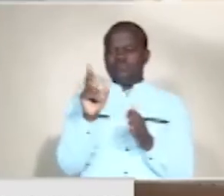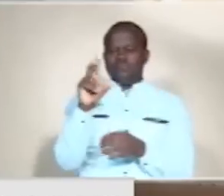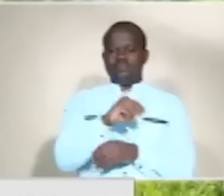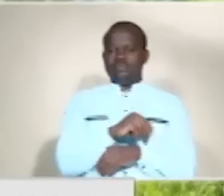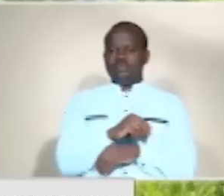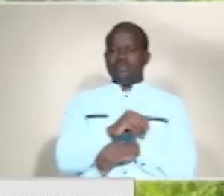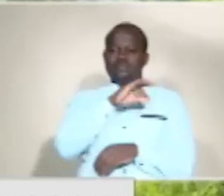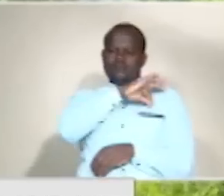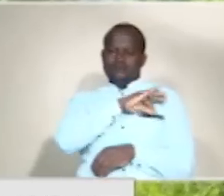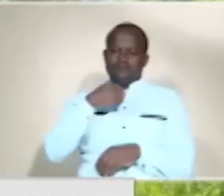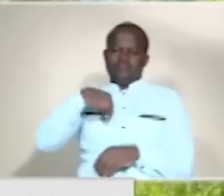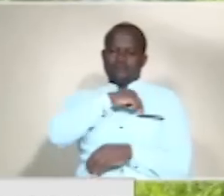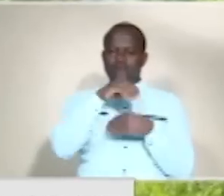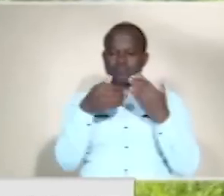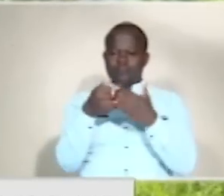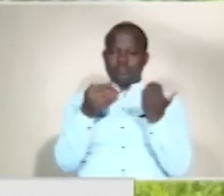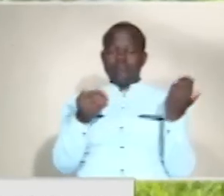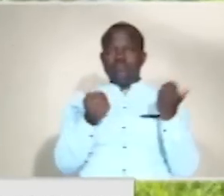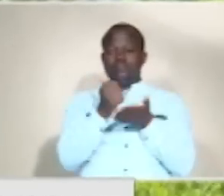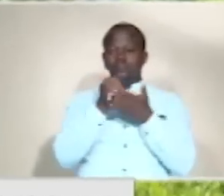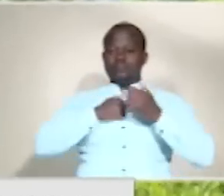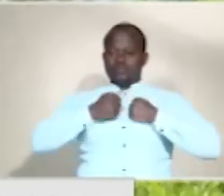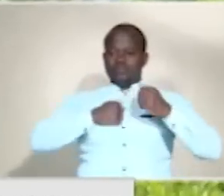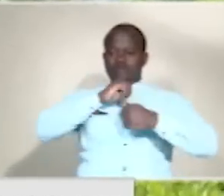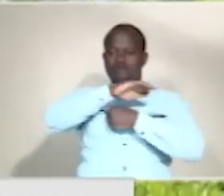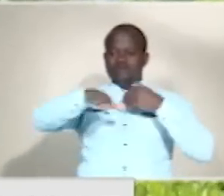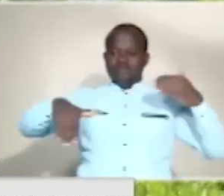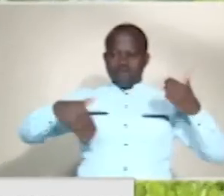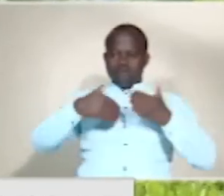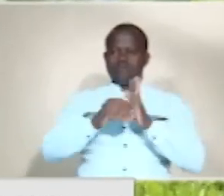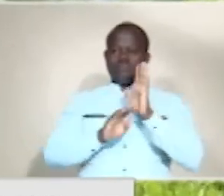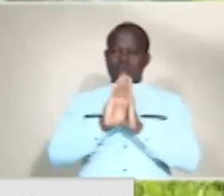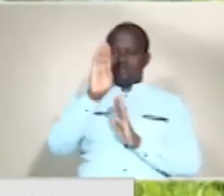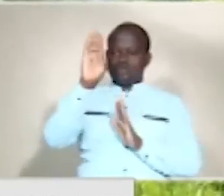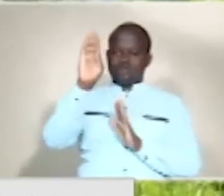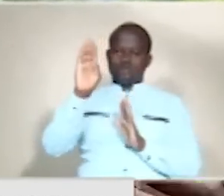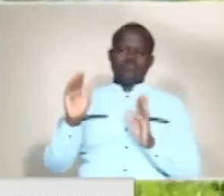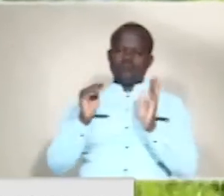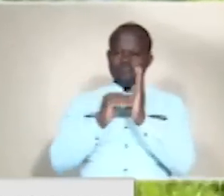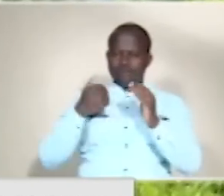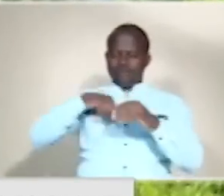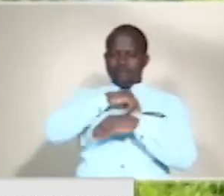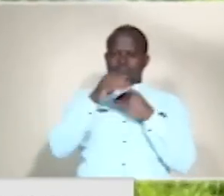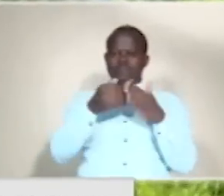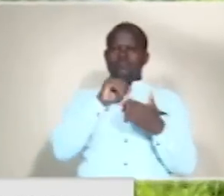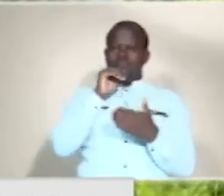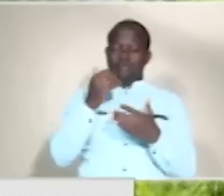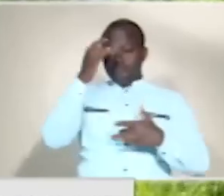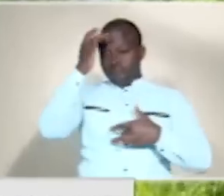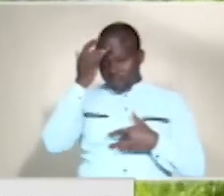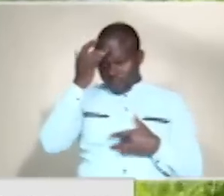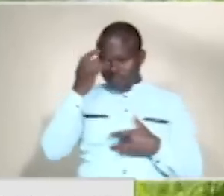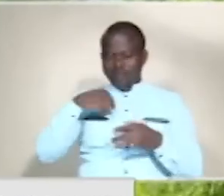Inyungu zacu ni uko twabona umuturarwanda cyangwa se umunyarwanda uteye imbere, umunyarwanda utacyurwaragurika,